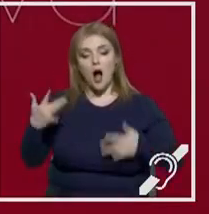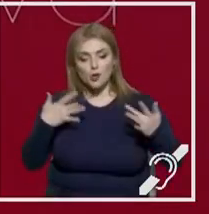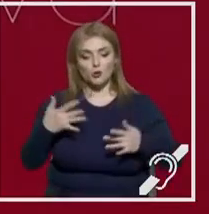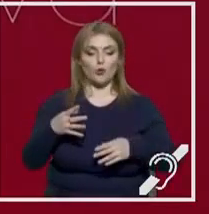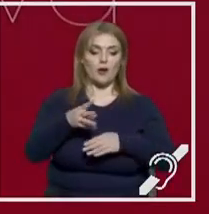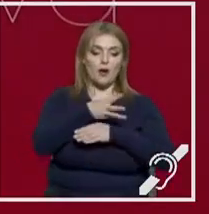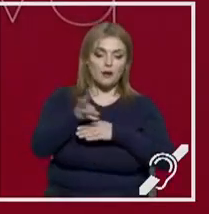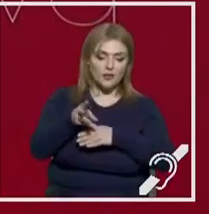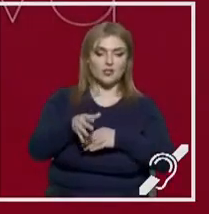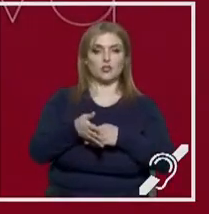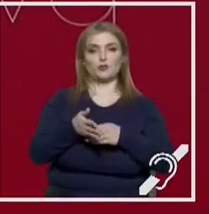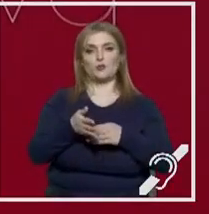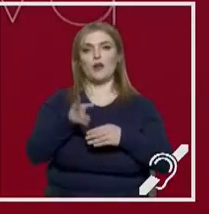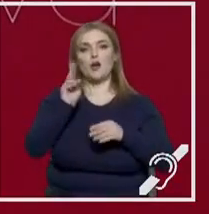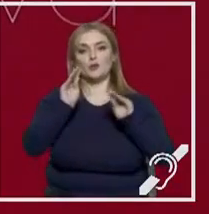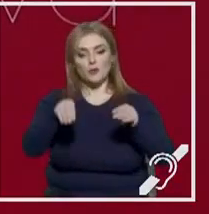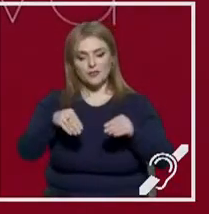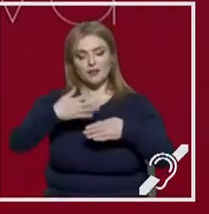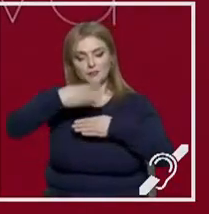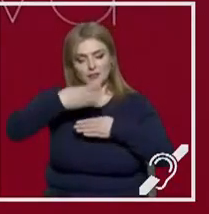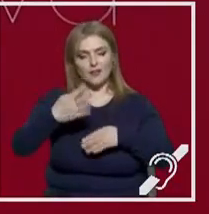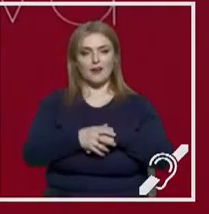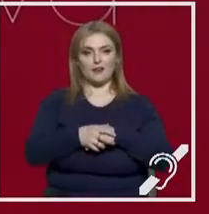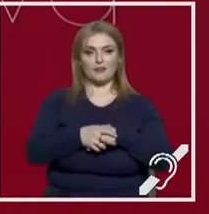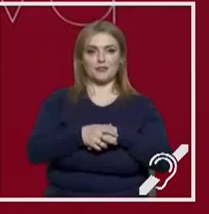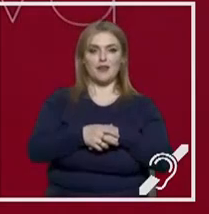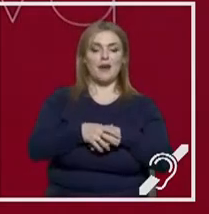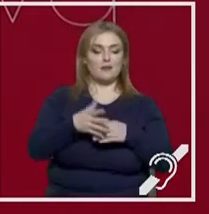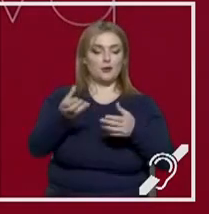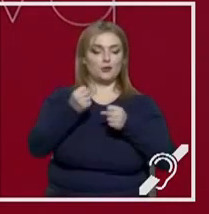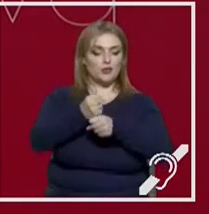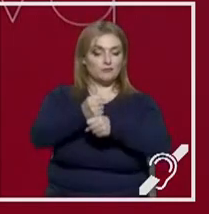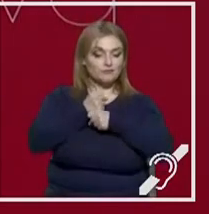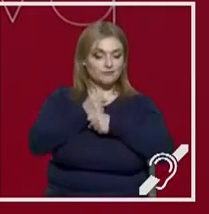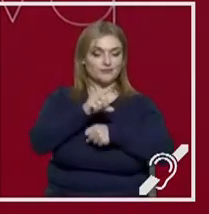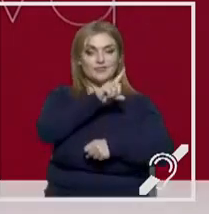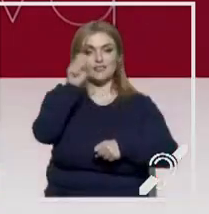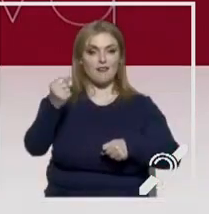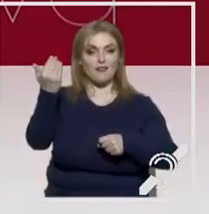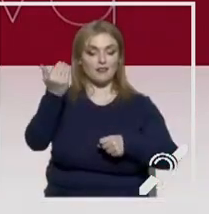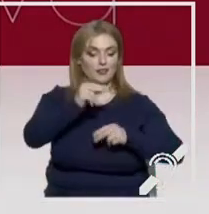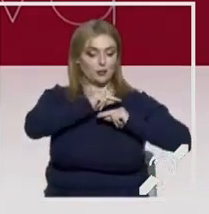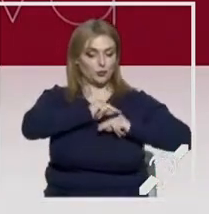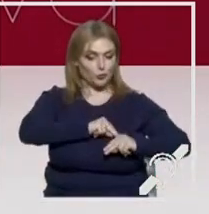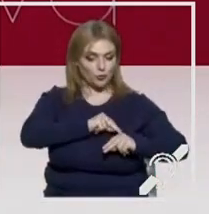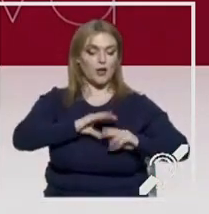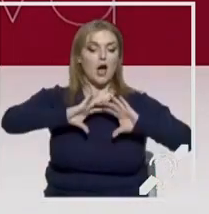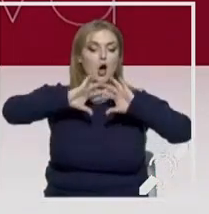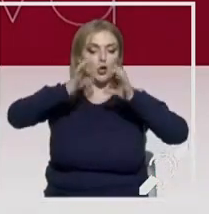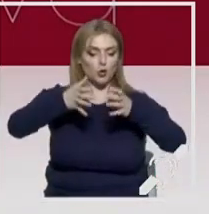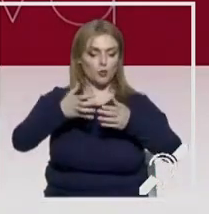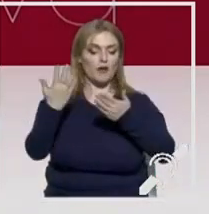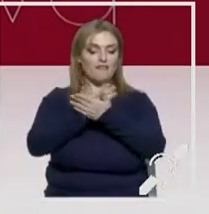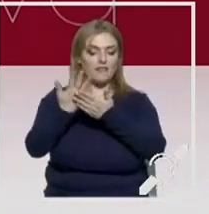Actori, regizori sau echipe de producție din Republica Moldova au primit trofee pentru performanțele lor în lumea filmului la